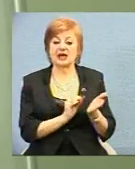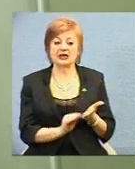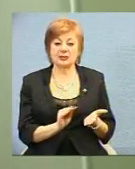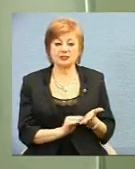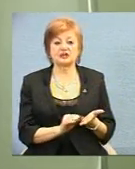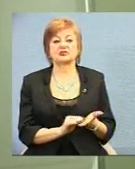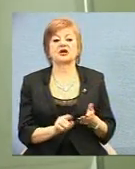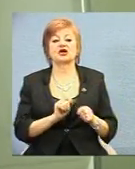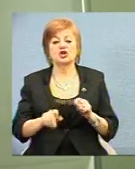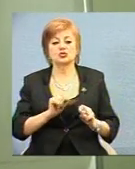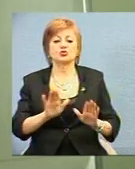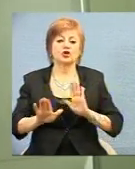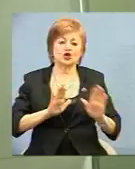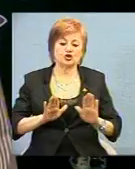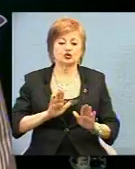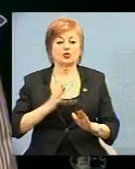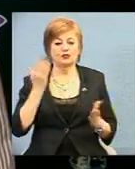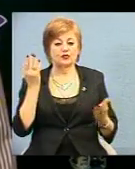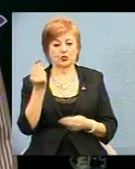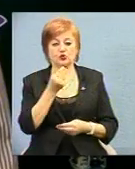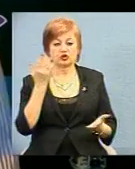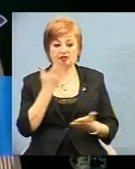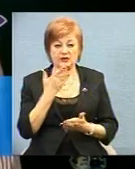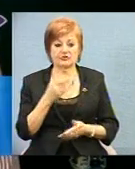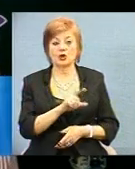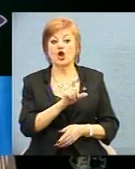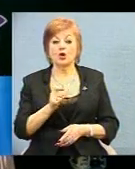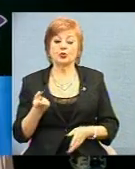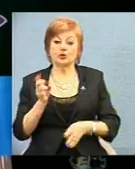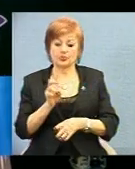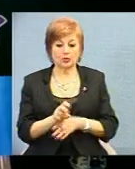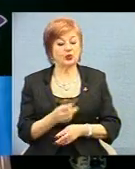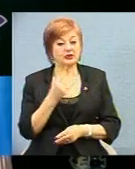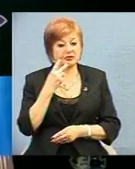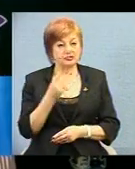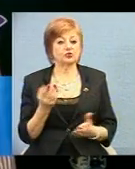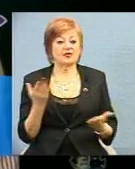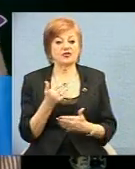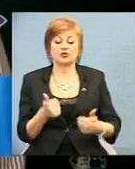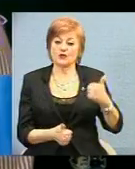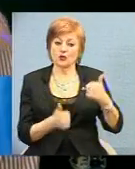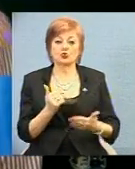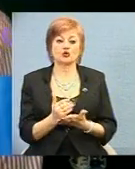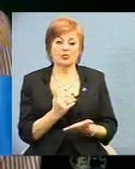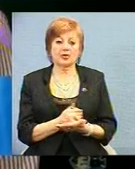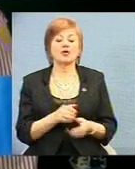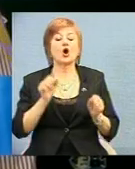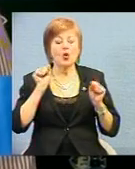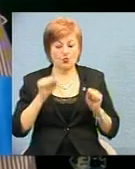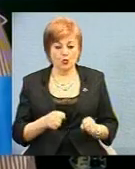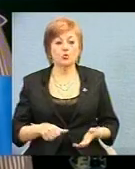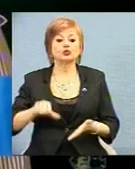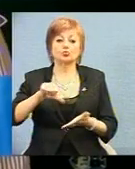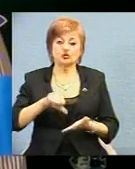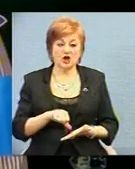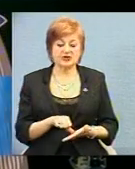продюсування кіно, режисури, художнього фільму. Люди, які приходять на покази конкурсної програми, паралельно можуть поучаствувати